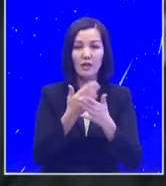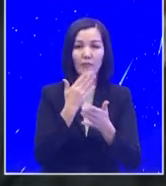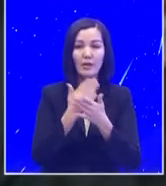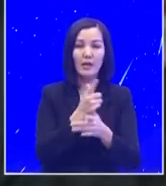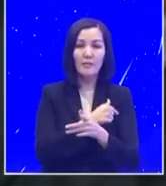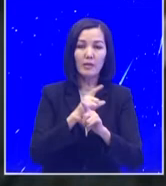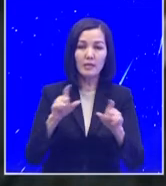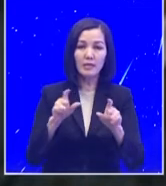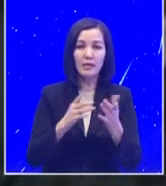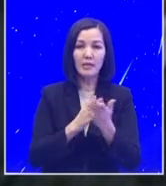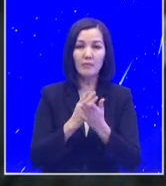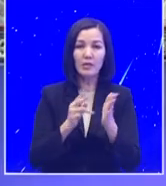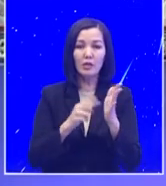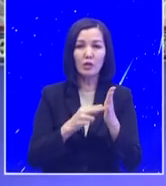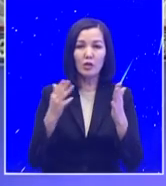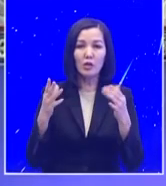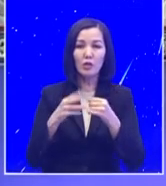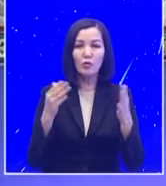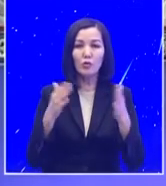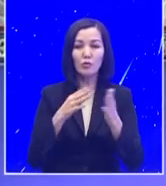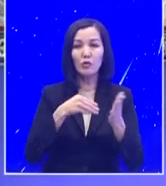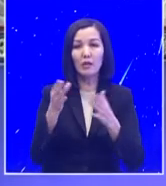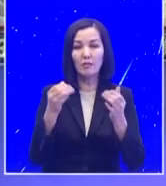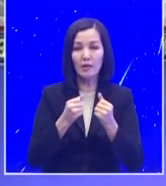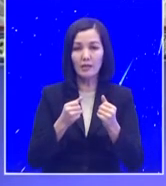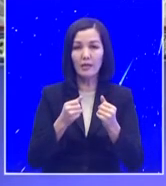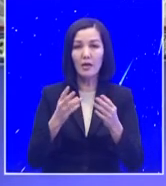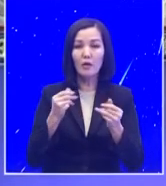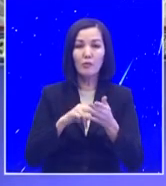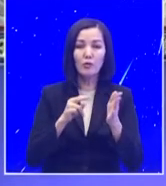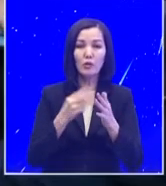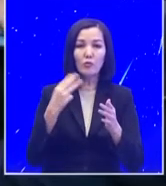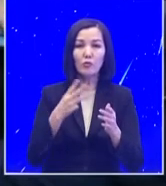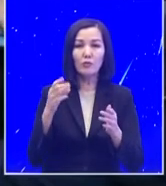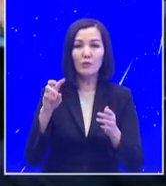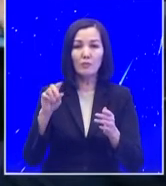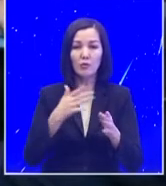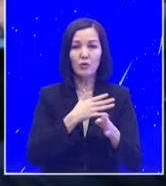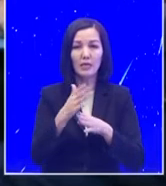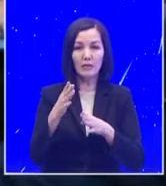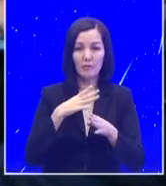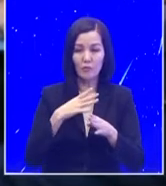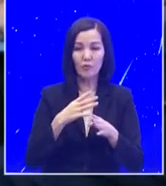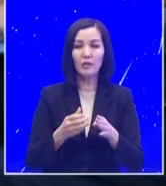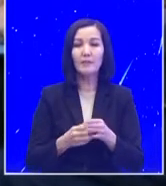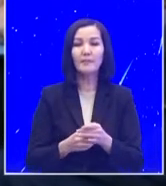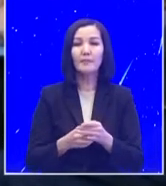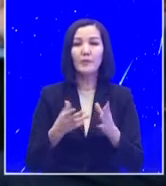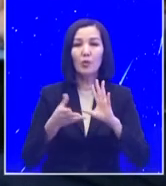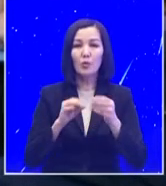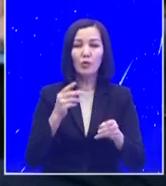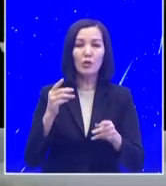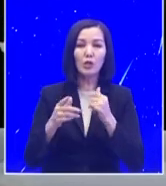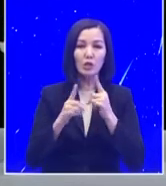медицина қызметкерлеріне 7 тұрғын үй сатып алынады. Жергілікті бюджеттен 35 миллион теңге бөлініп те қойылыпты. Қорытынды